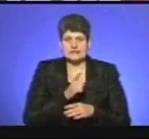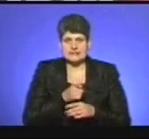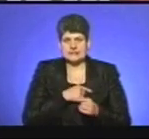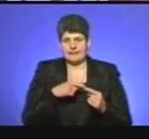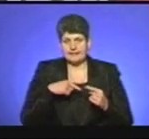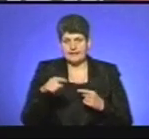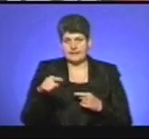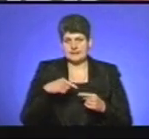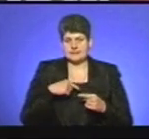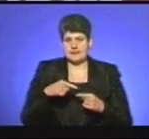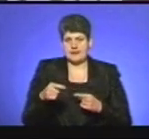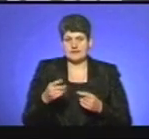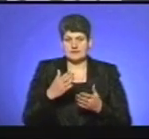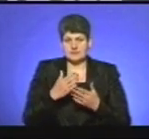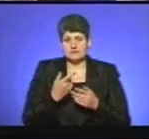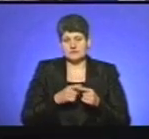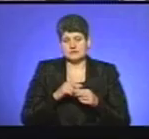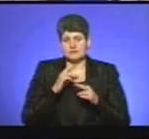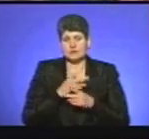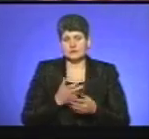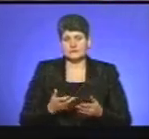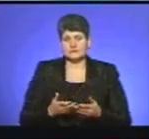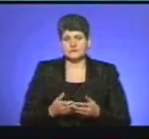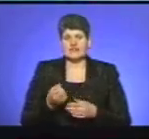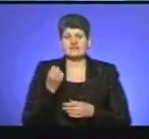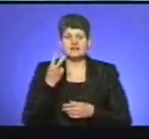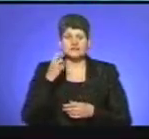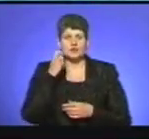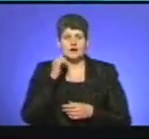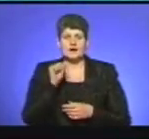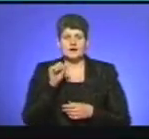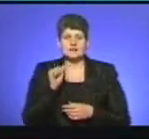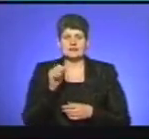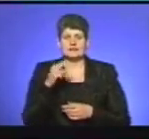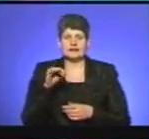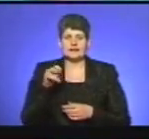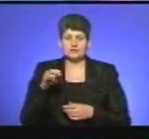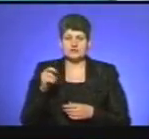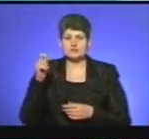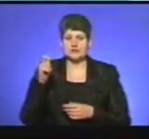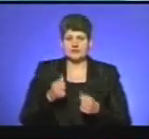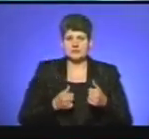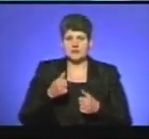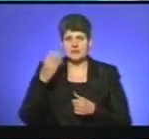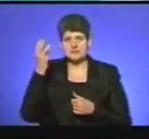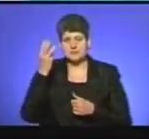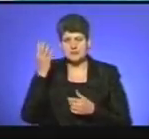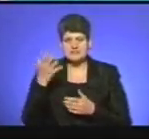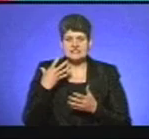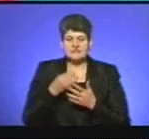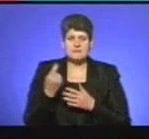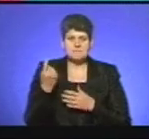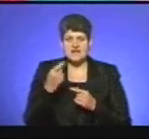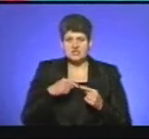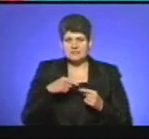дистанції. От такі помилки. 12-річний Арсен Делігурський приїхав на змагання з Хмельницького. Свій перший